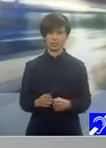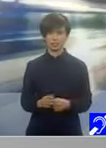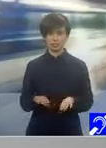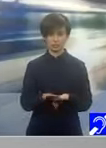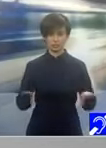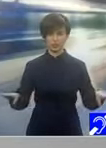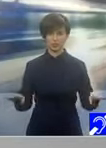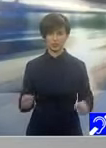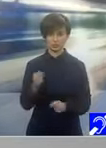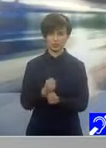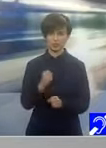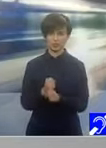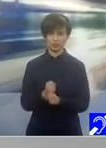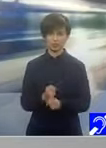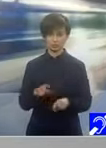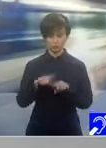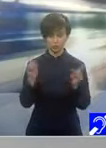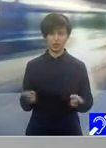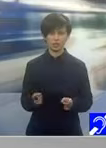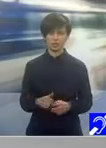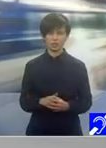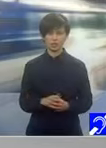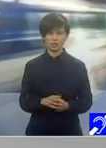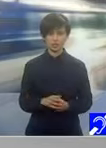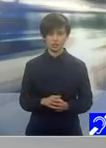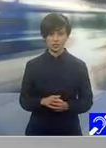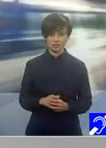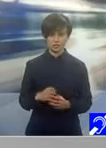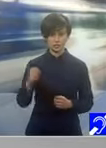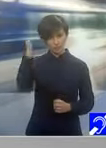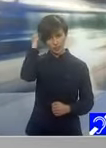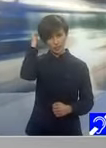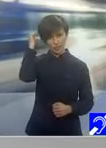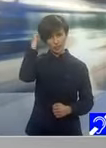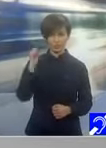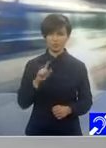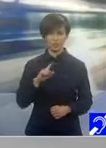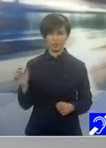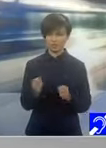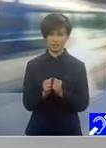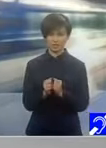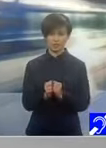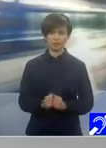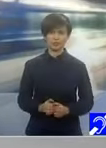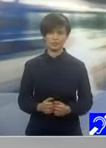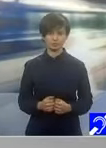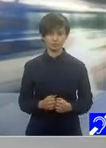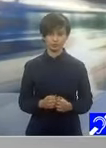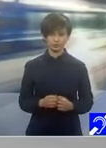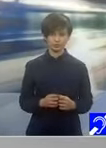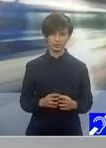a trebuit refăcută în totalitate, deoarece ea era înclinată, pietrele nu mai aveau nicio legătură între ele, se